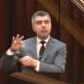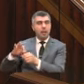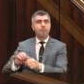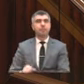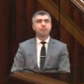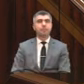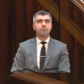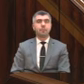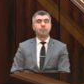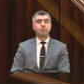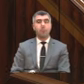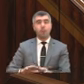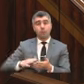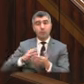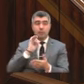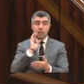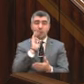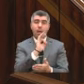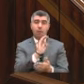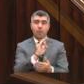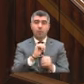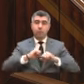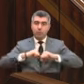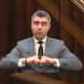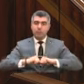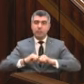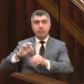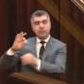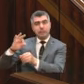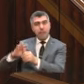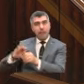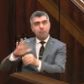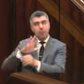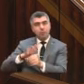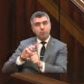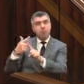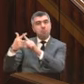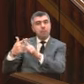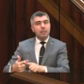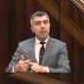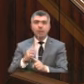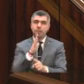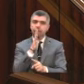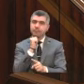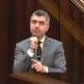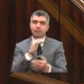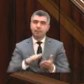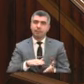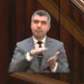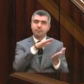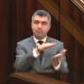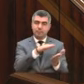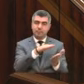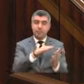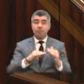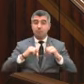الإقليمية اللي فوتوا لها يعني تدبير النقل المدرسي ما فوتوش لها الاعتمادات المالية، والمجلس الإقليمي باش يتهرب من